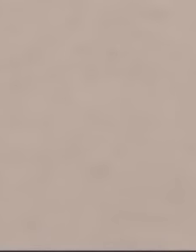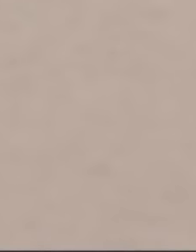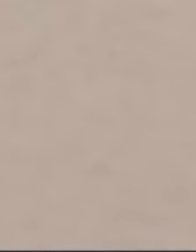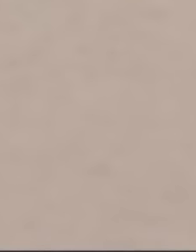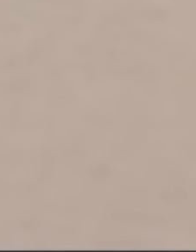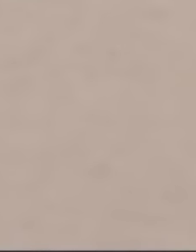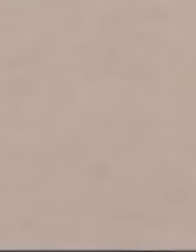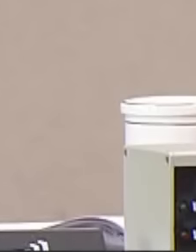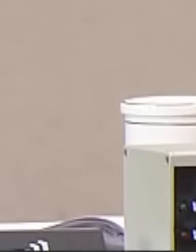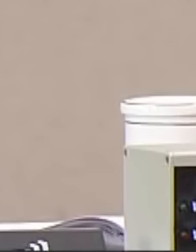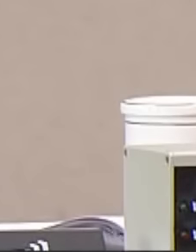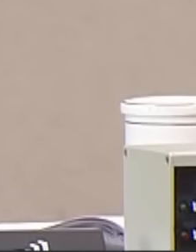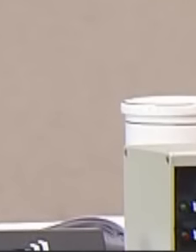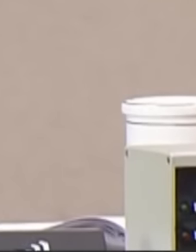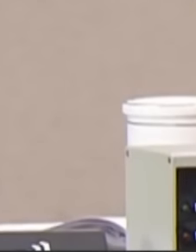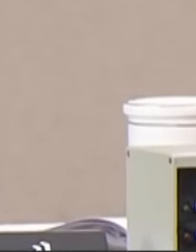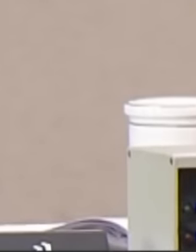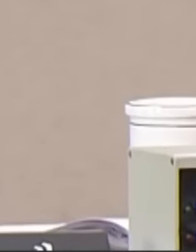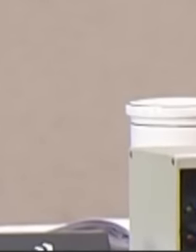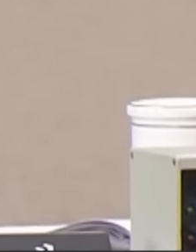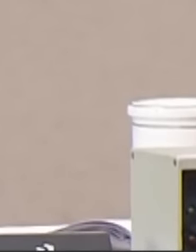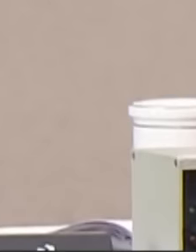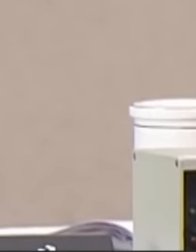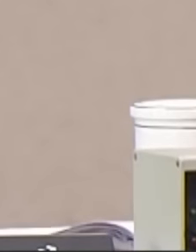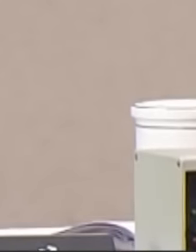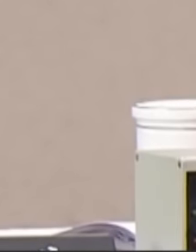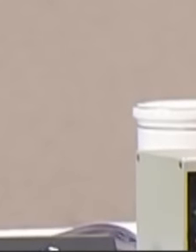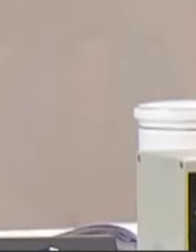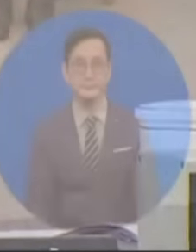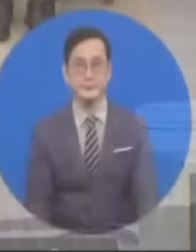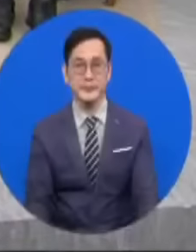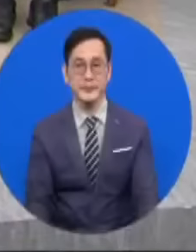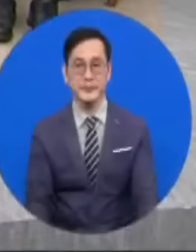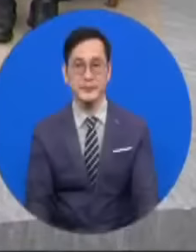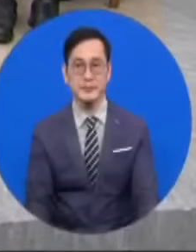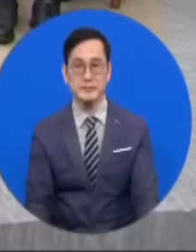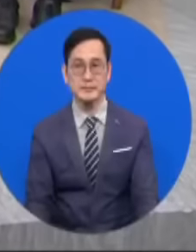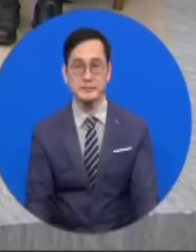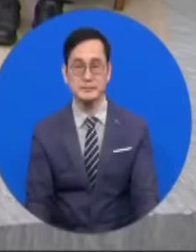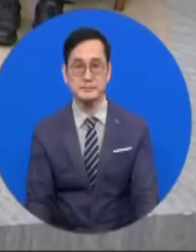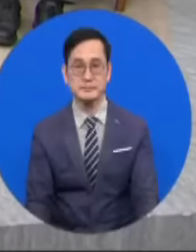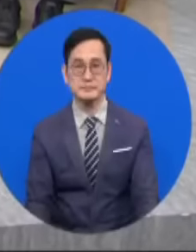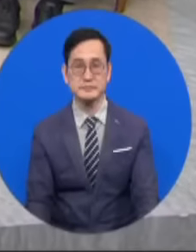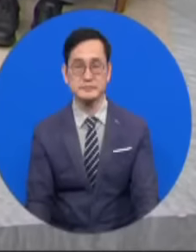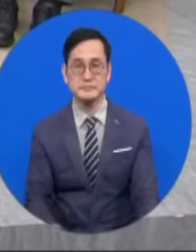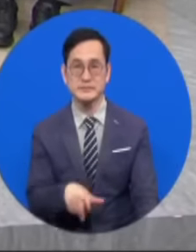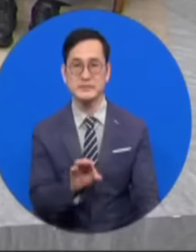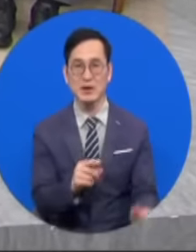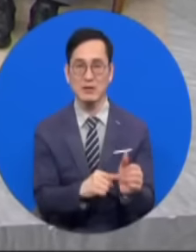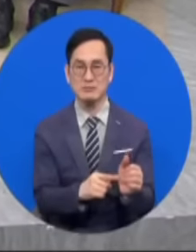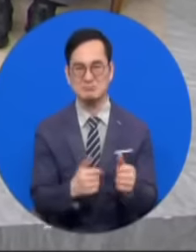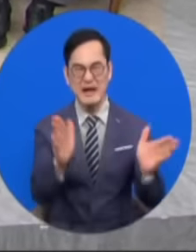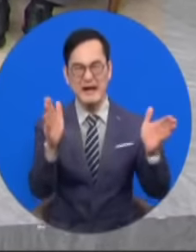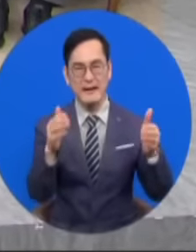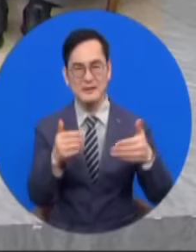10분간 퇴하 반성하고 오세요 크 역시 정청래